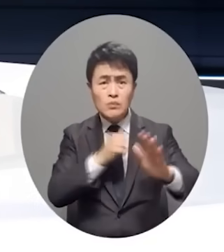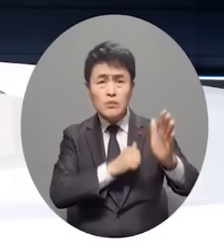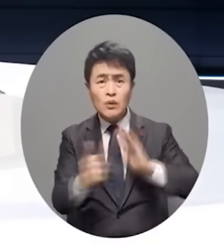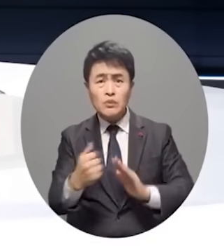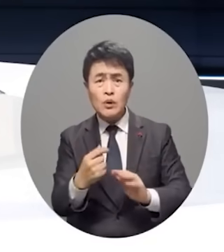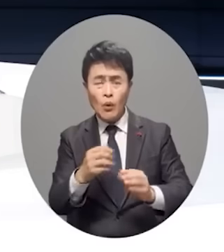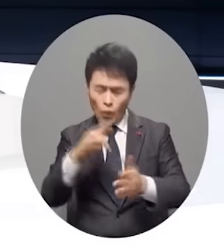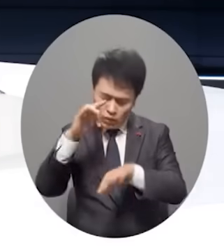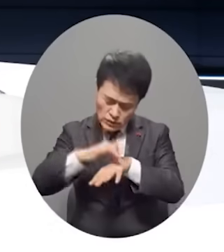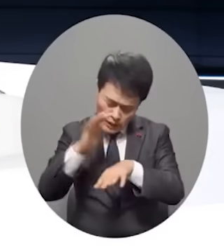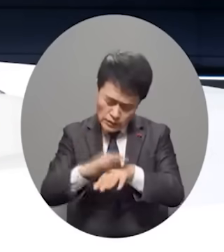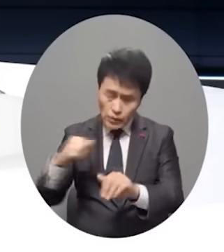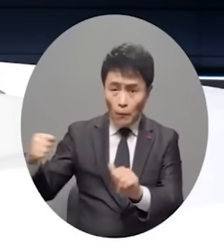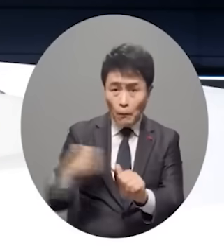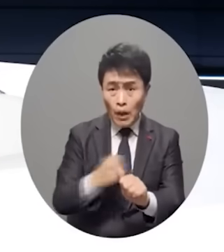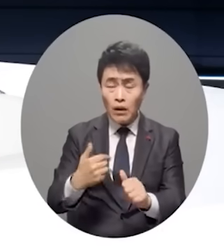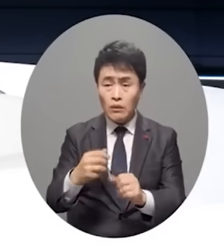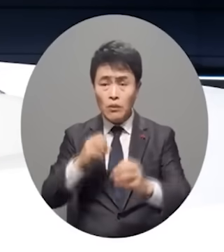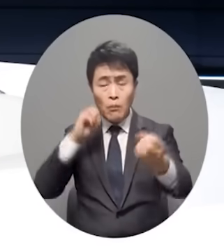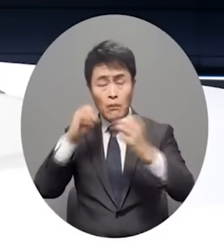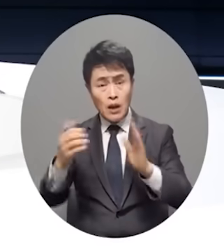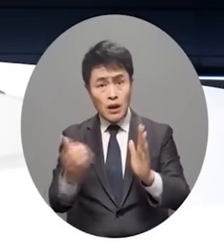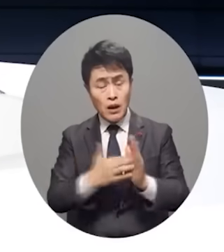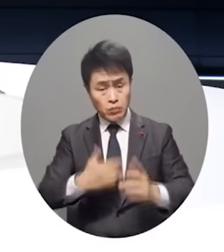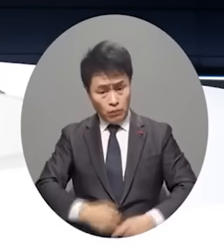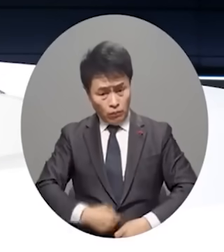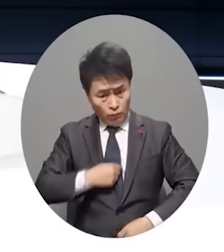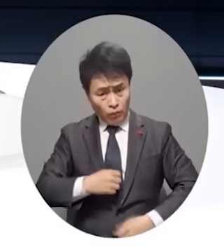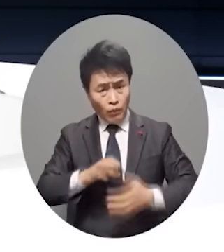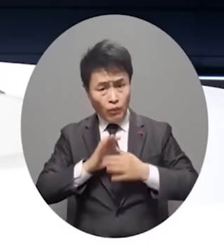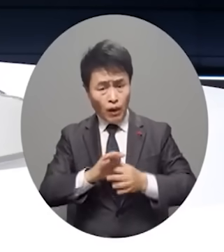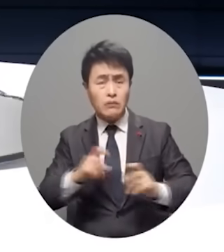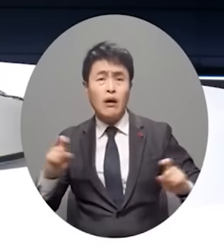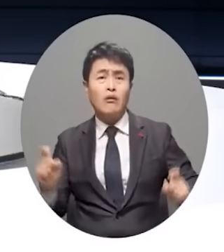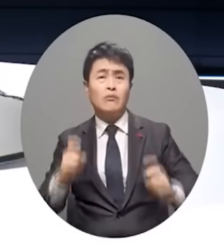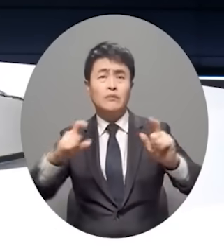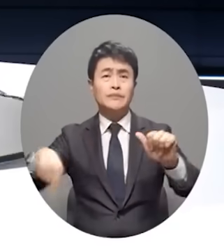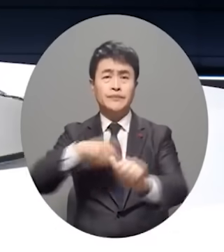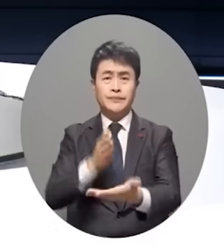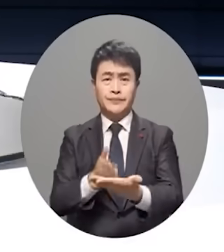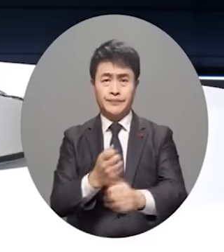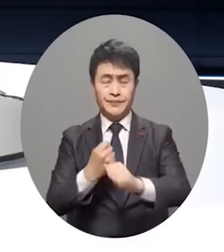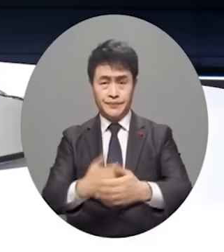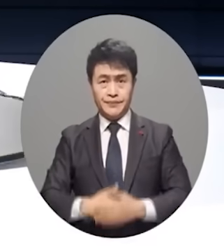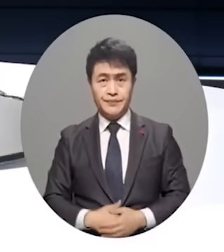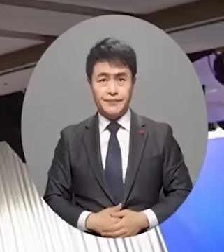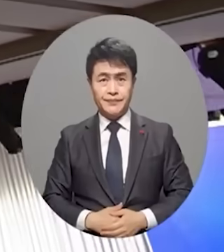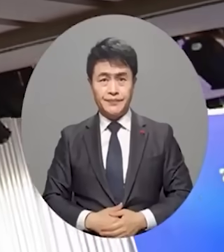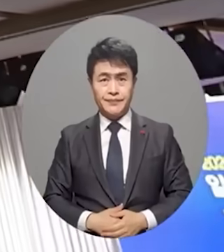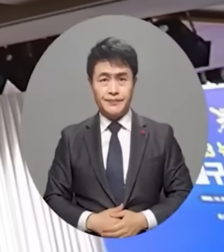폭행을 당했다고 반박하고 나서 진실 공방이 이어지고 있습니다. 차현진 기자가 보도합니다.